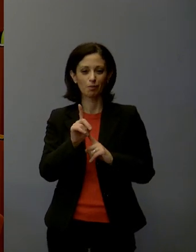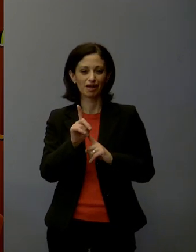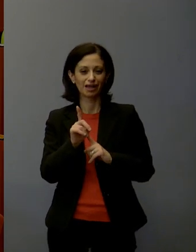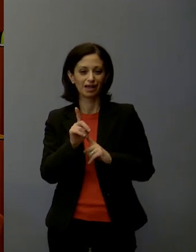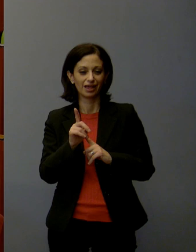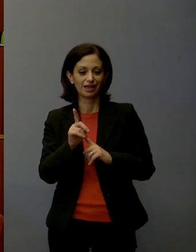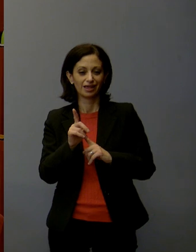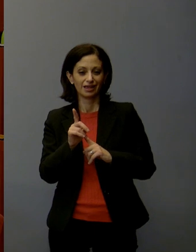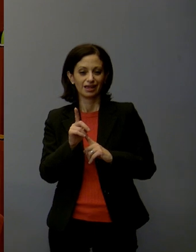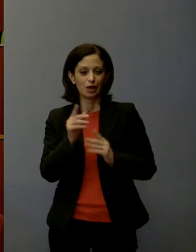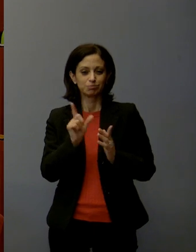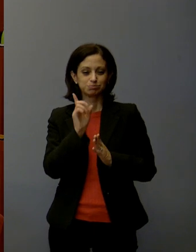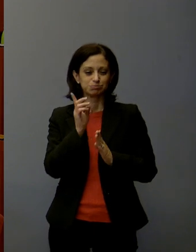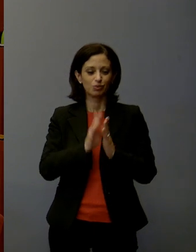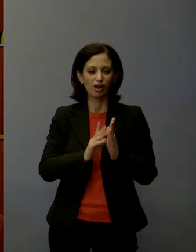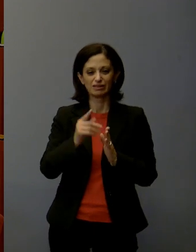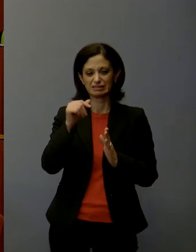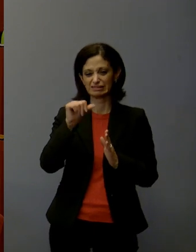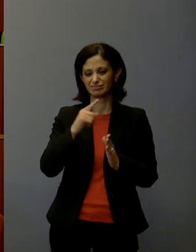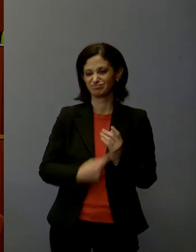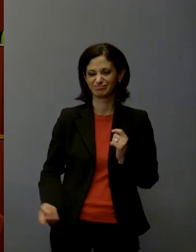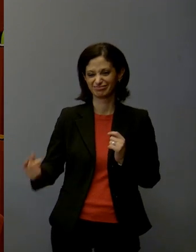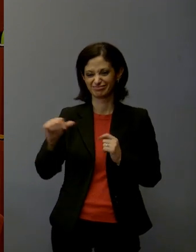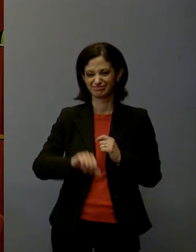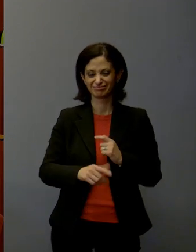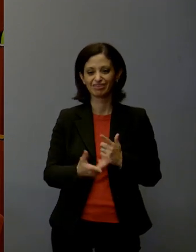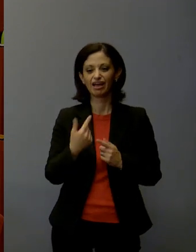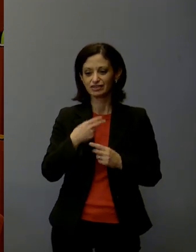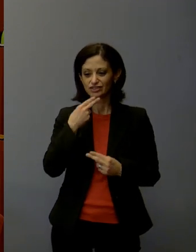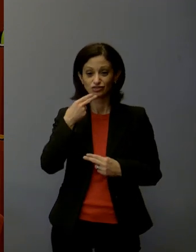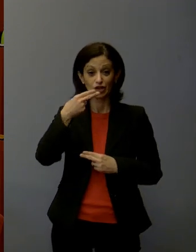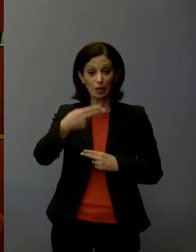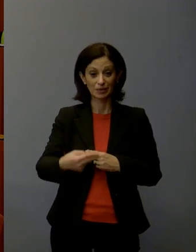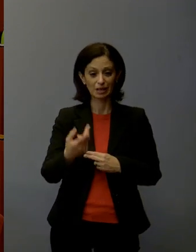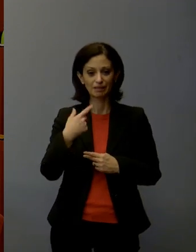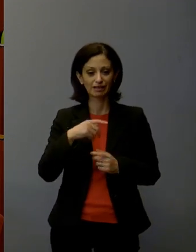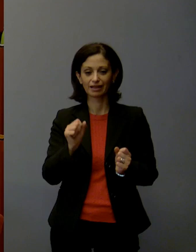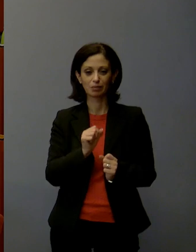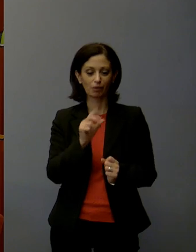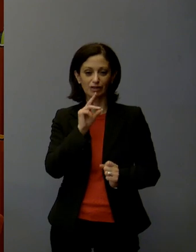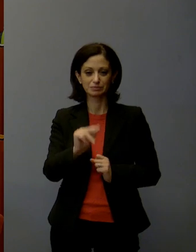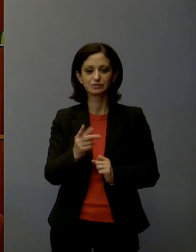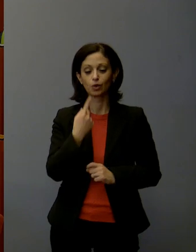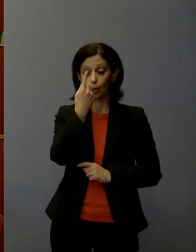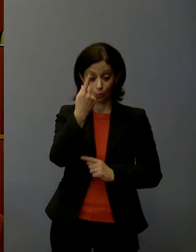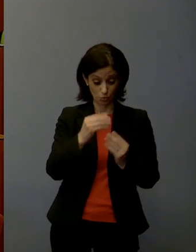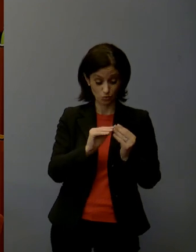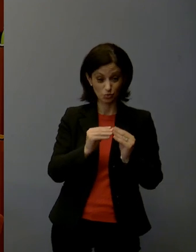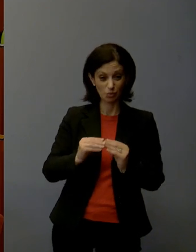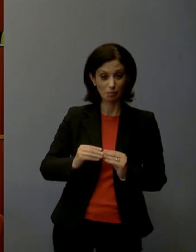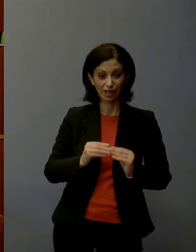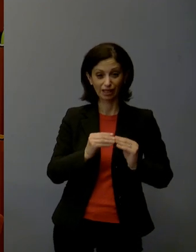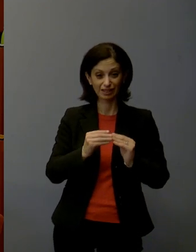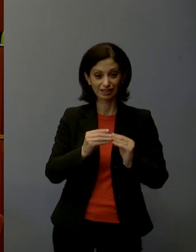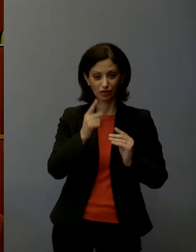vista burocratico per lo meno che anche nominalmente non si riesce a dire che uno strumento di